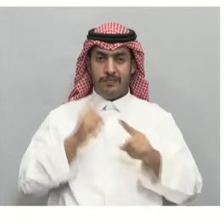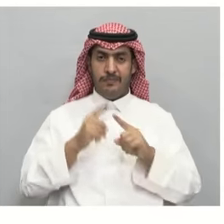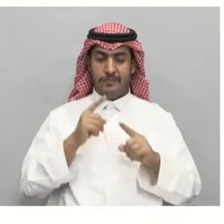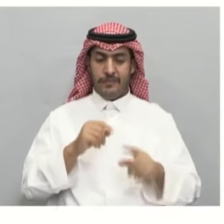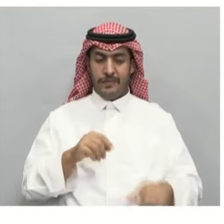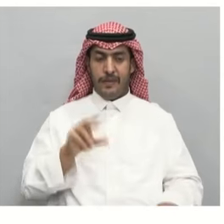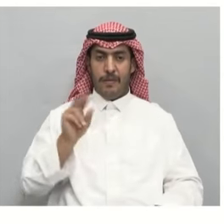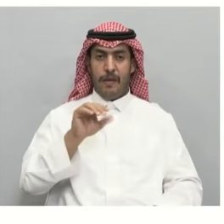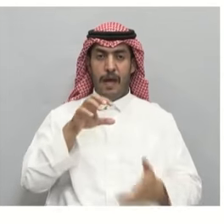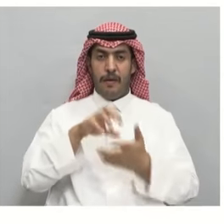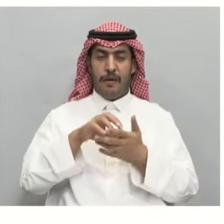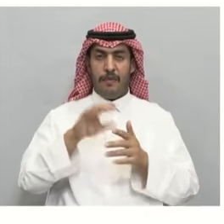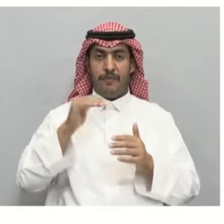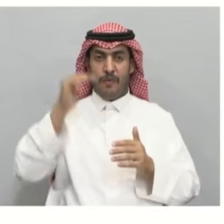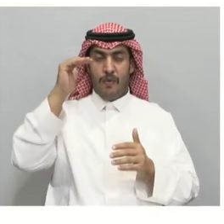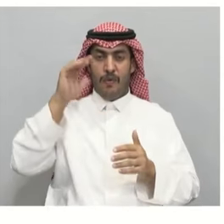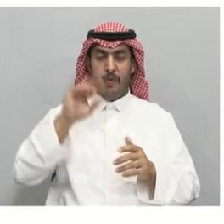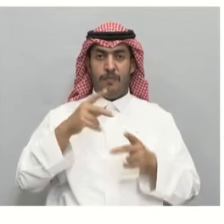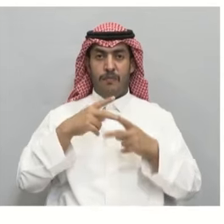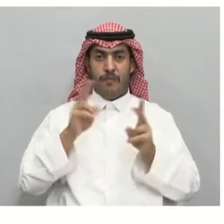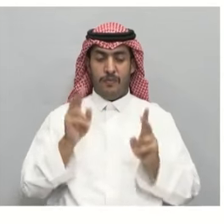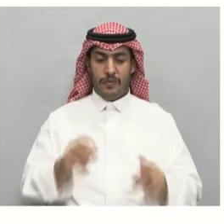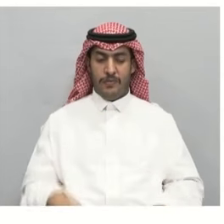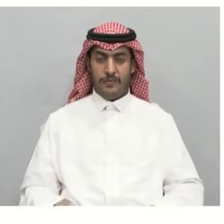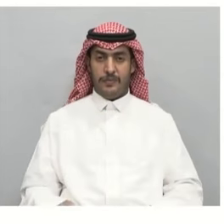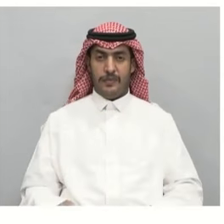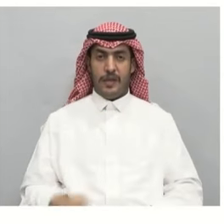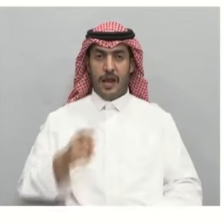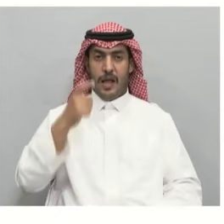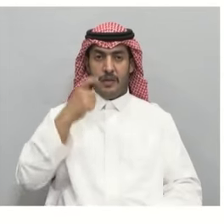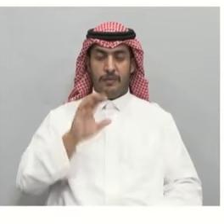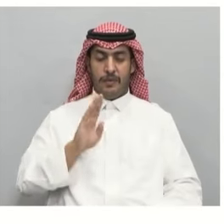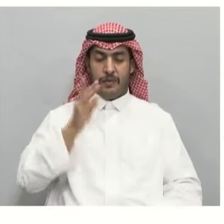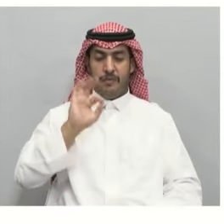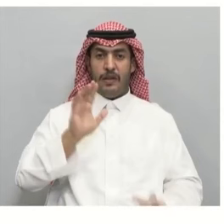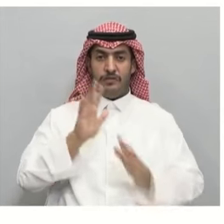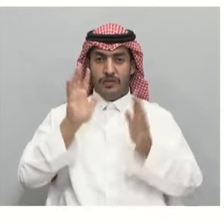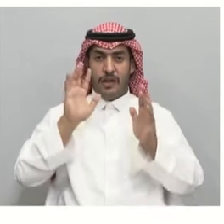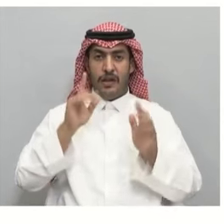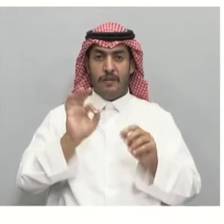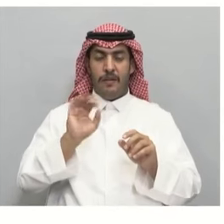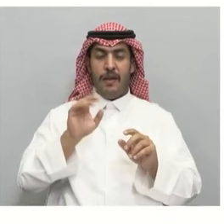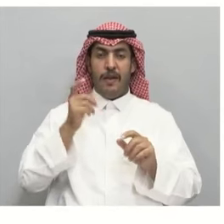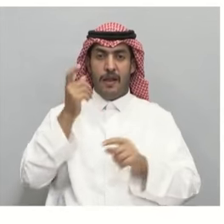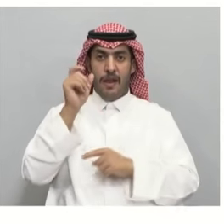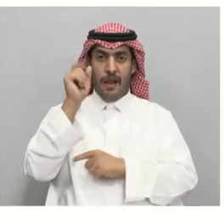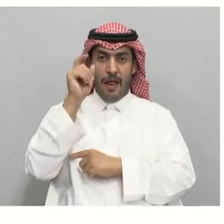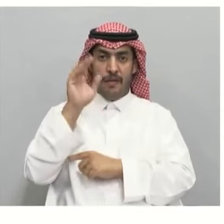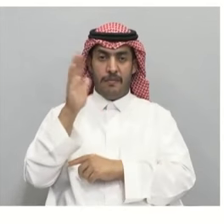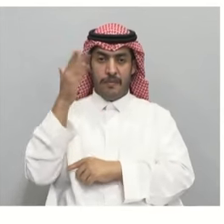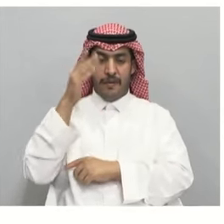مثل الاماكن العاليه والحقول المفتوحه والاجسام الطويله مثل الاشجار وسوائل الاعلام واعمده